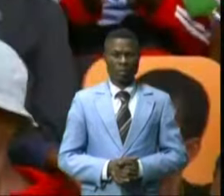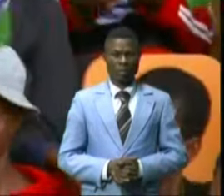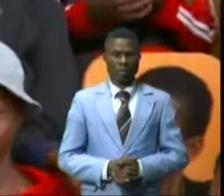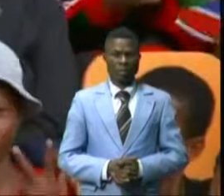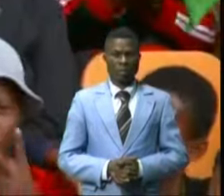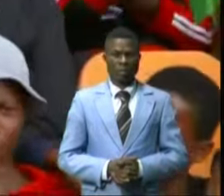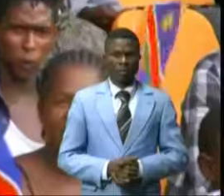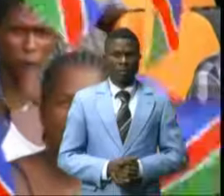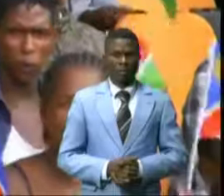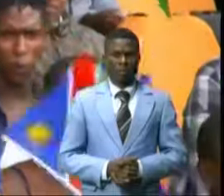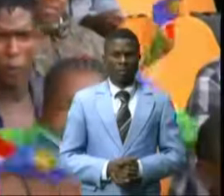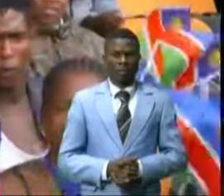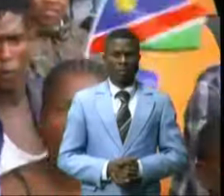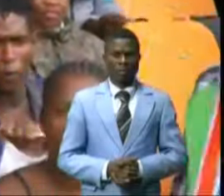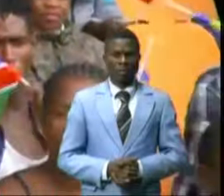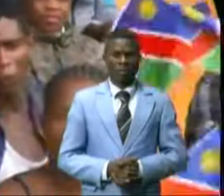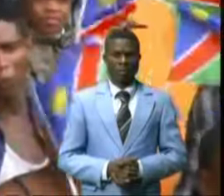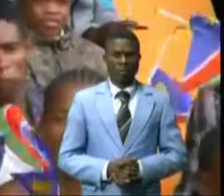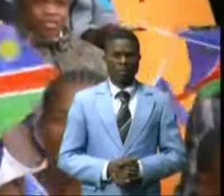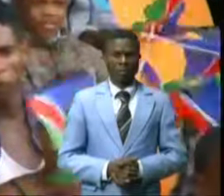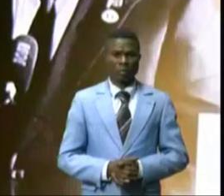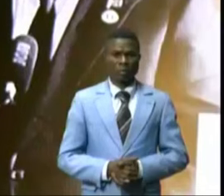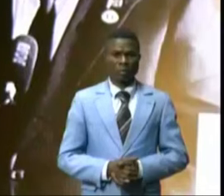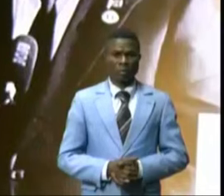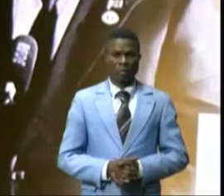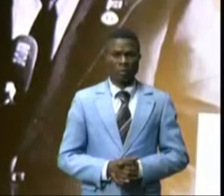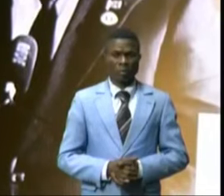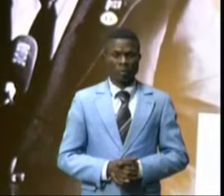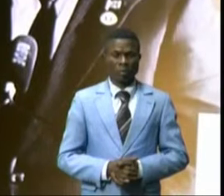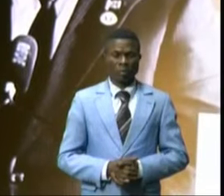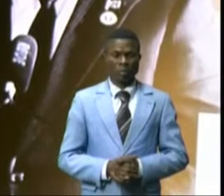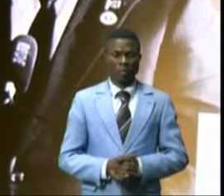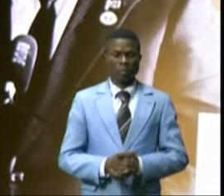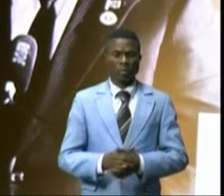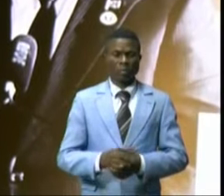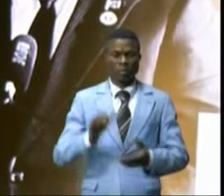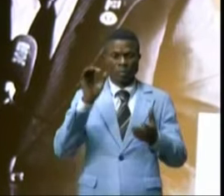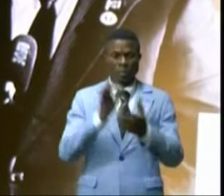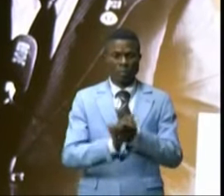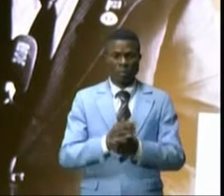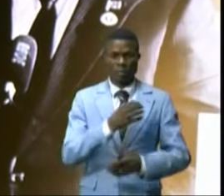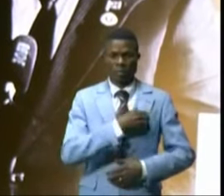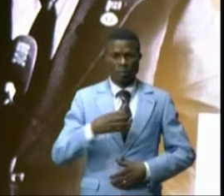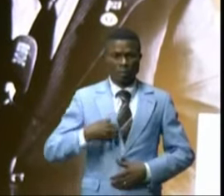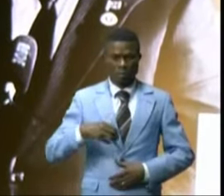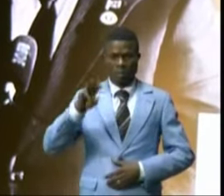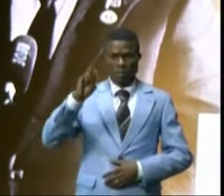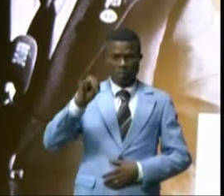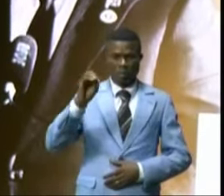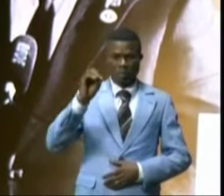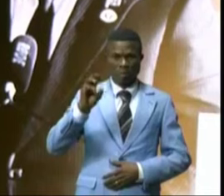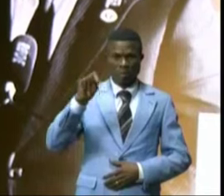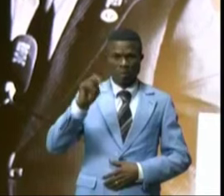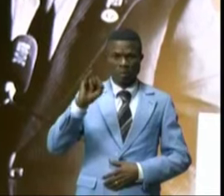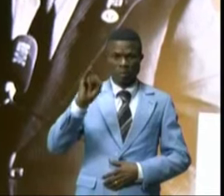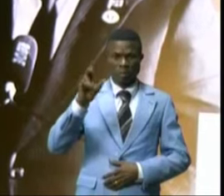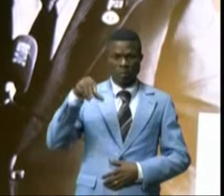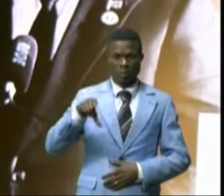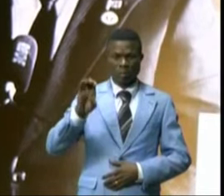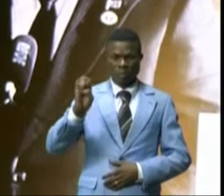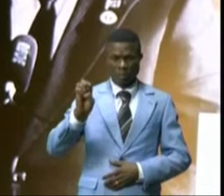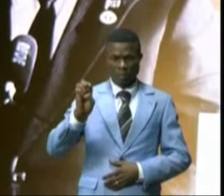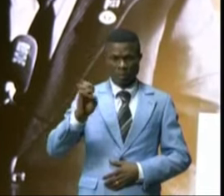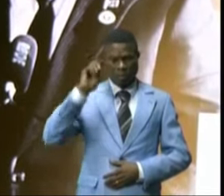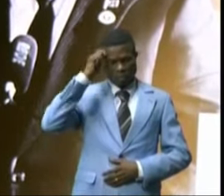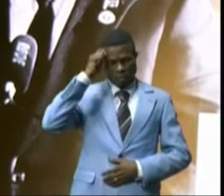éplorée, et particulièrement à vous, distinguée Première Dame, Madame Monica Gengos, puisse le